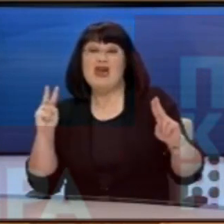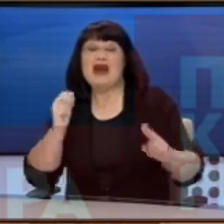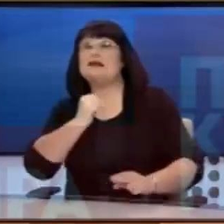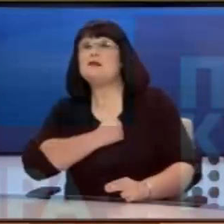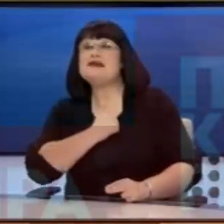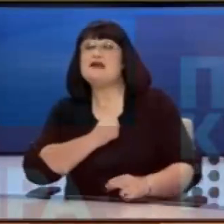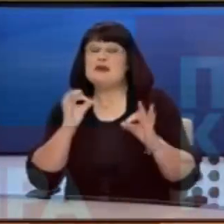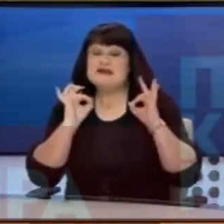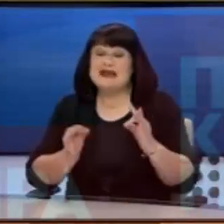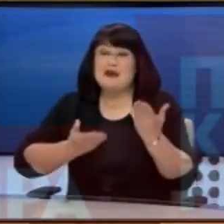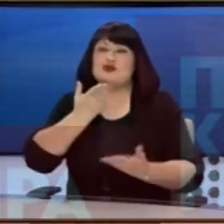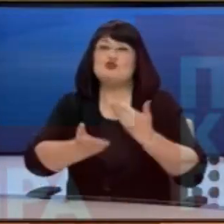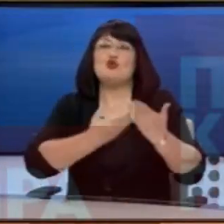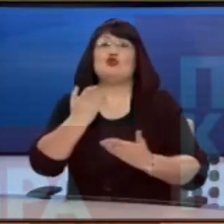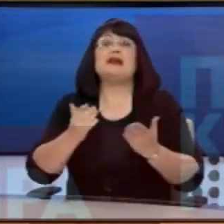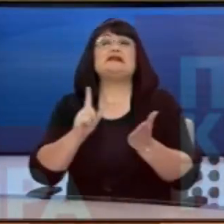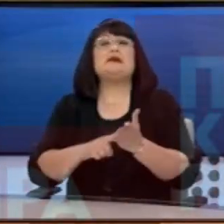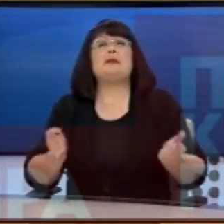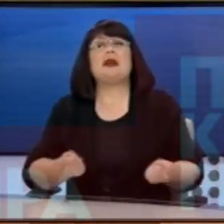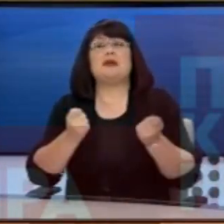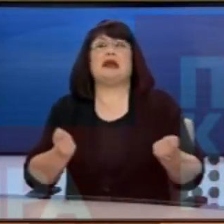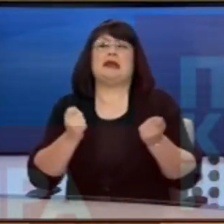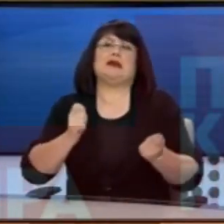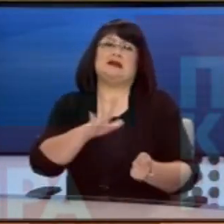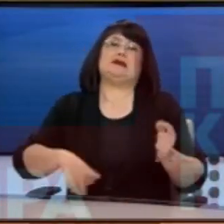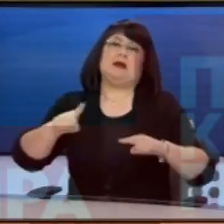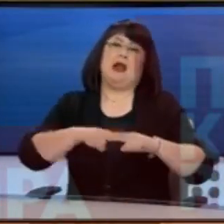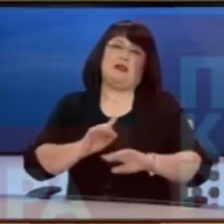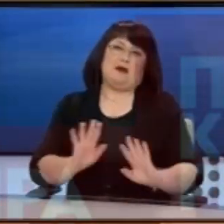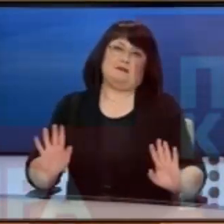πολύ συγκεκριμένες προτάσεις προοδευτικές για το τι πρέπει να γίνει σήμερα στη χώρα.